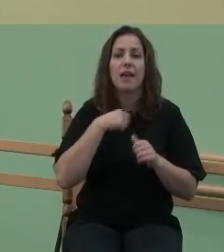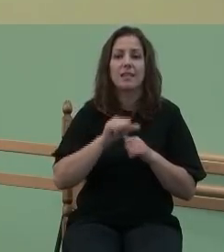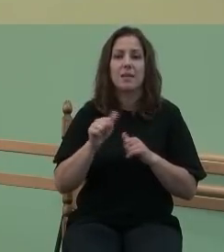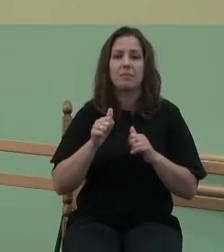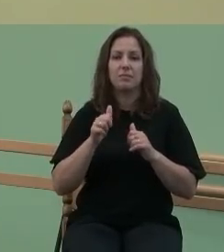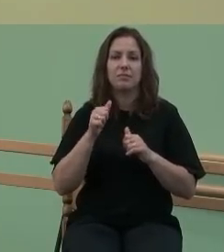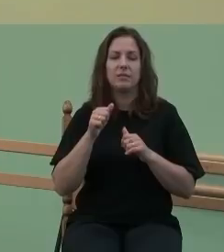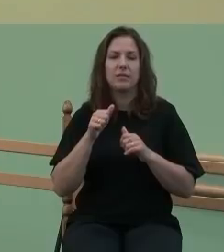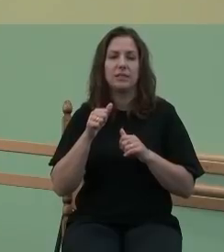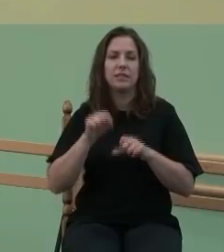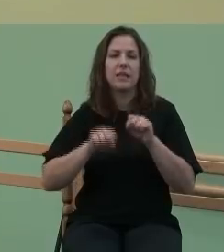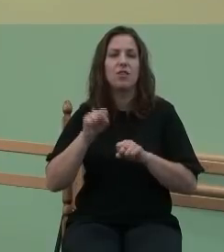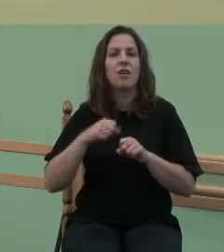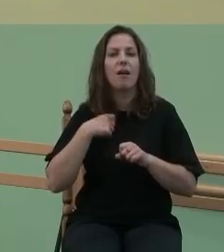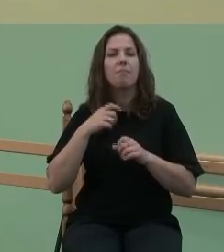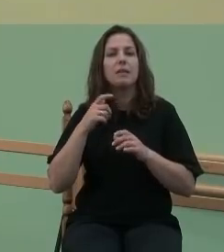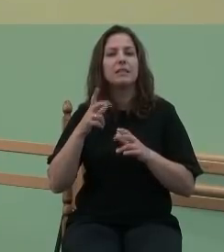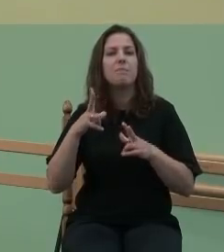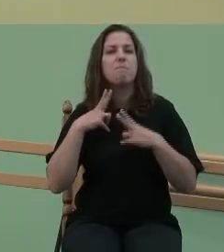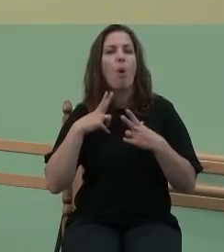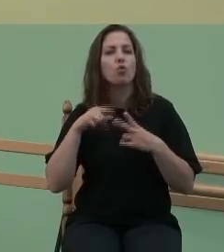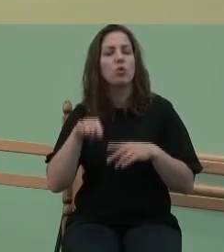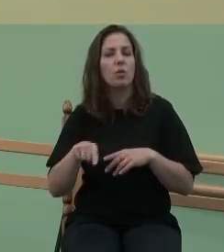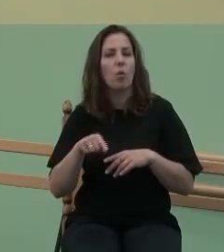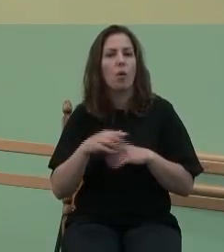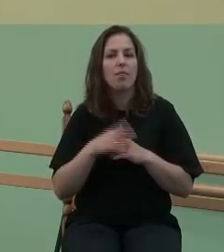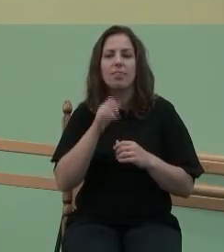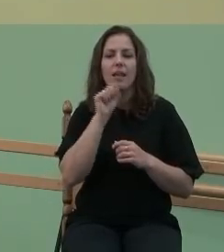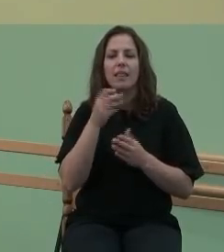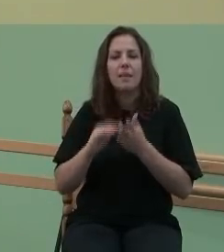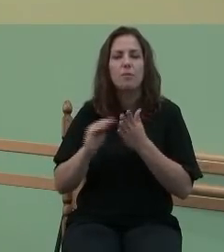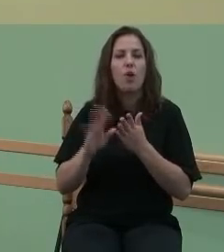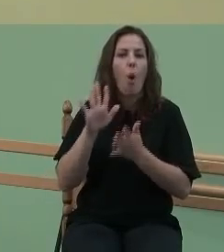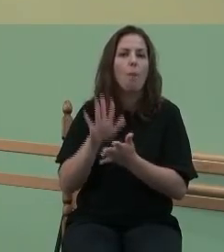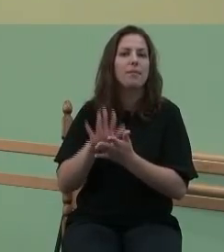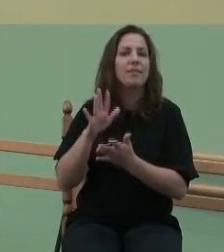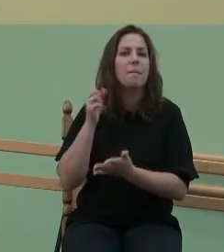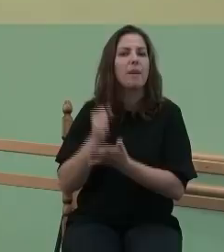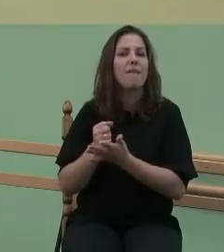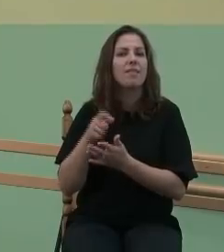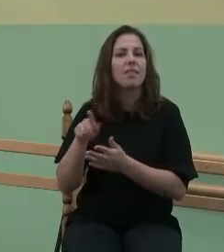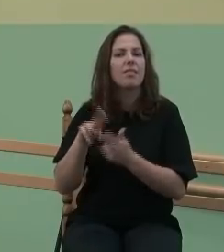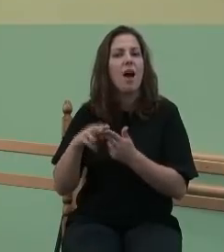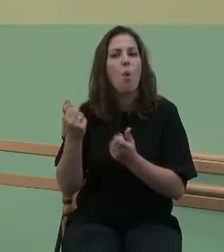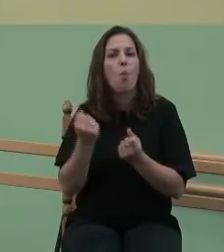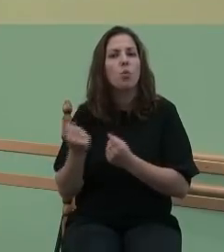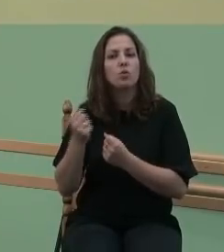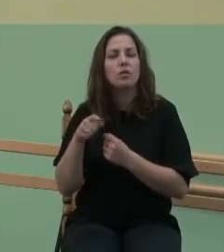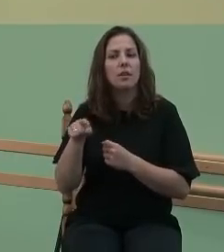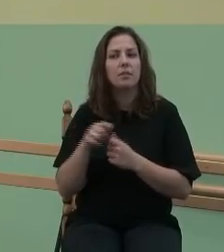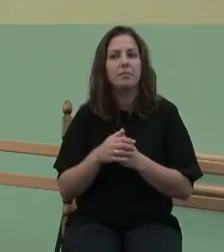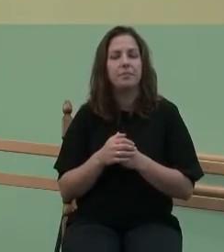w stanie spoczynku. Na przykład nigdy nie piszę opinii prawnych na użytek